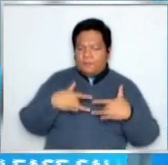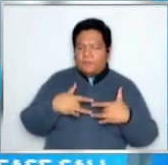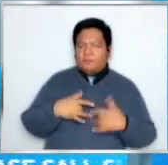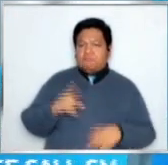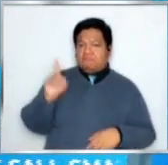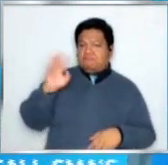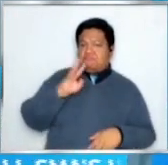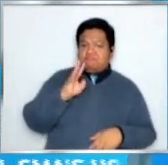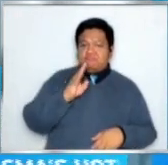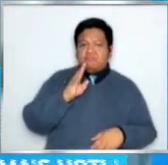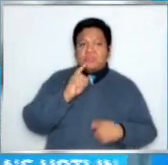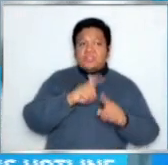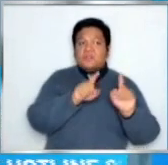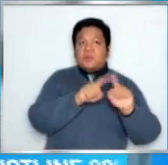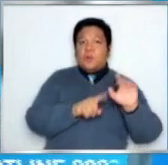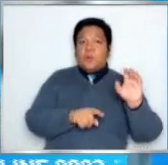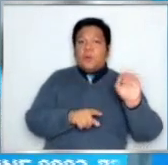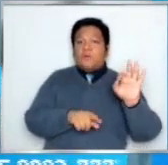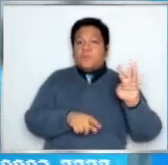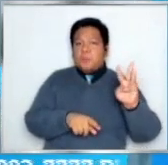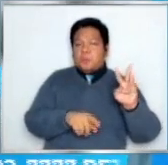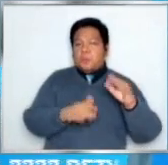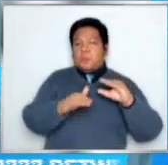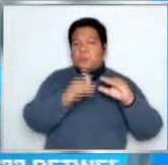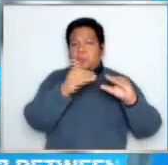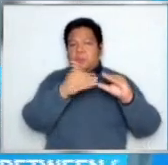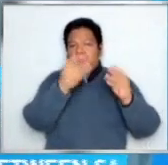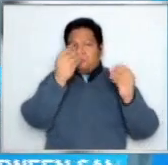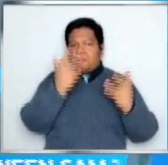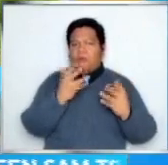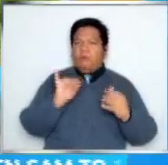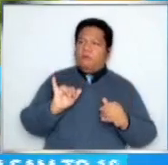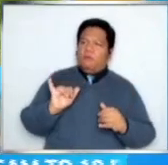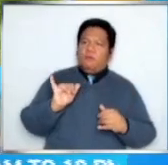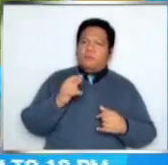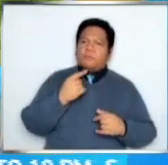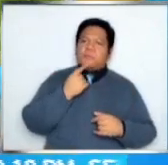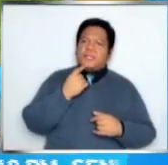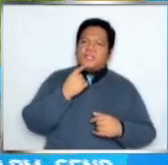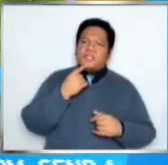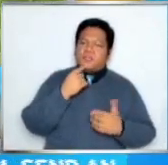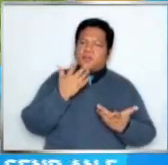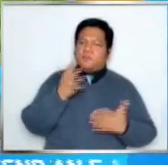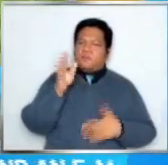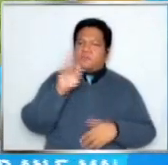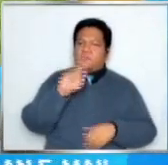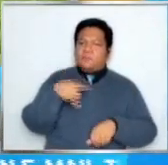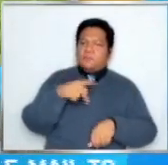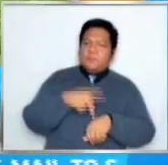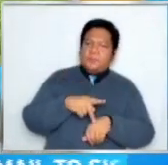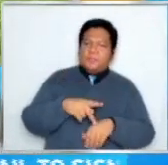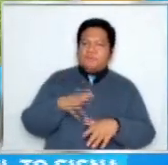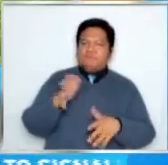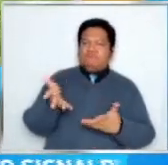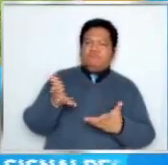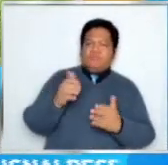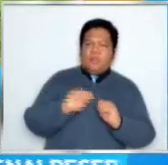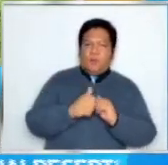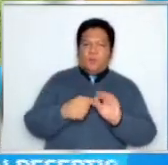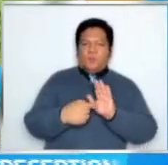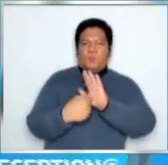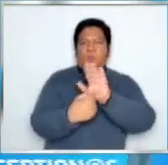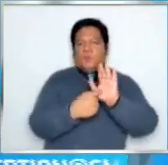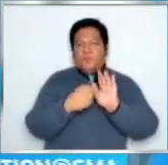OFW, sinasabi nila na nami-miss nila ang Pilipinas. And yung